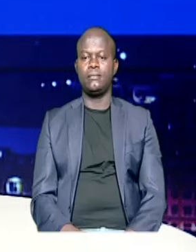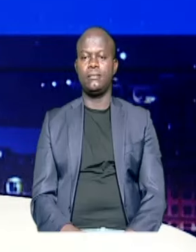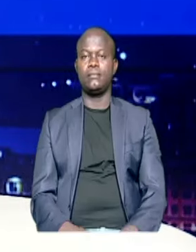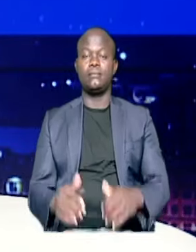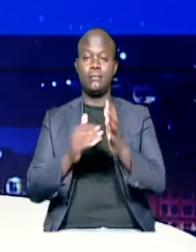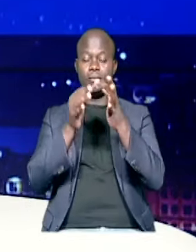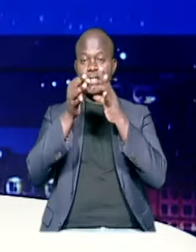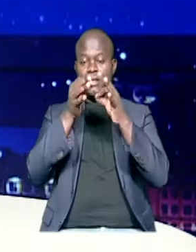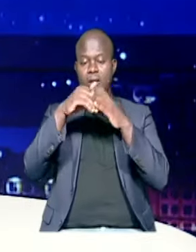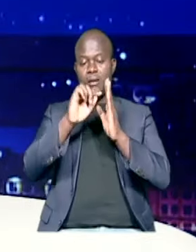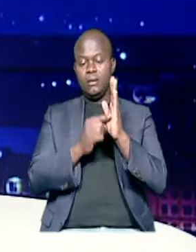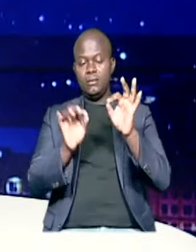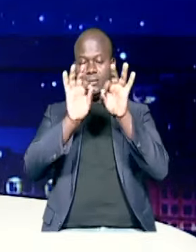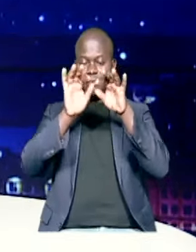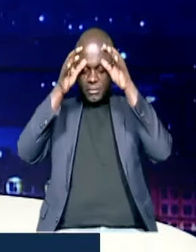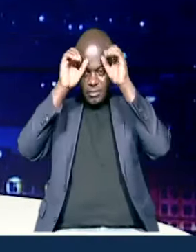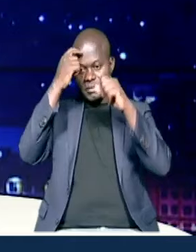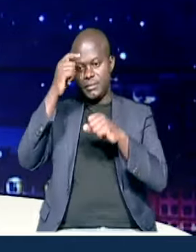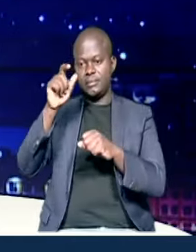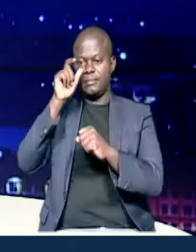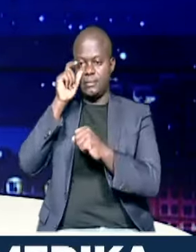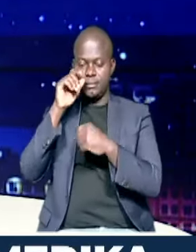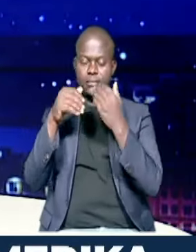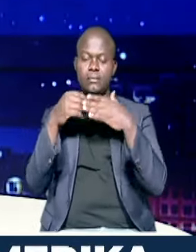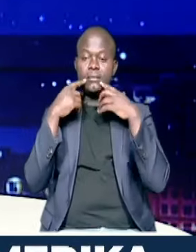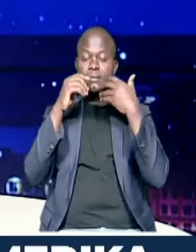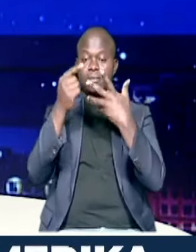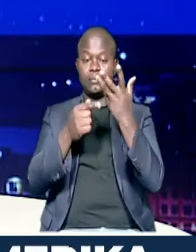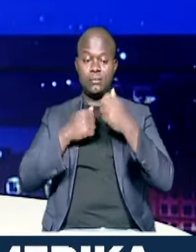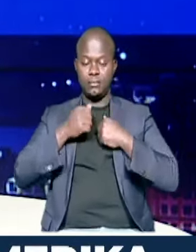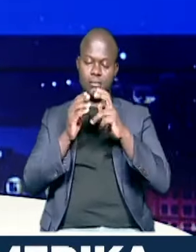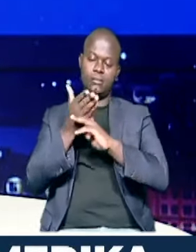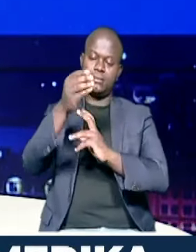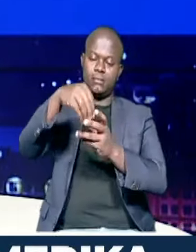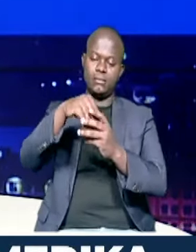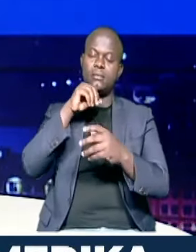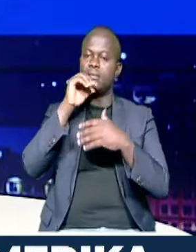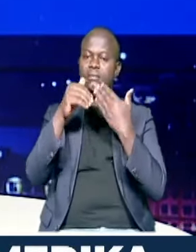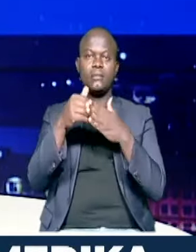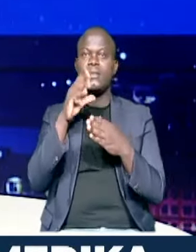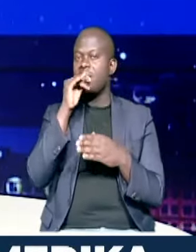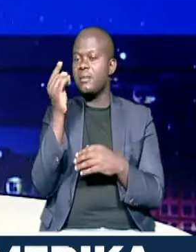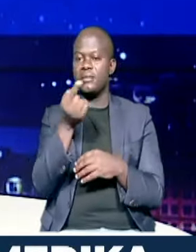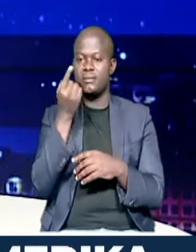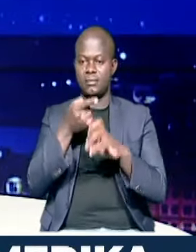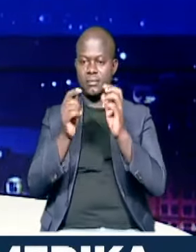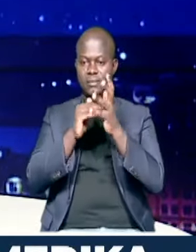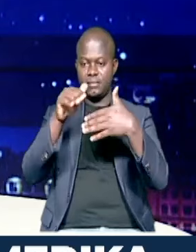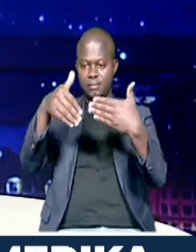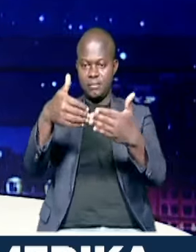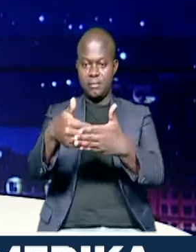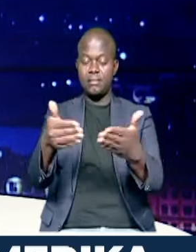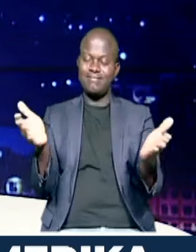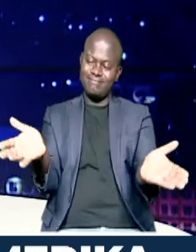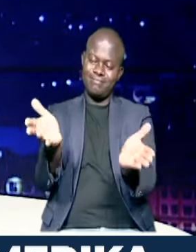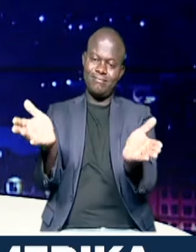Nino bikomeje mu nyigo z'ingenzi Perezida wa Repubulika Paul Kagame avuga ko iby'u Rwanda rwanyuzemo atari inkuru gusa ahubwo ari impuruza